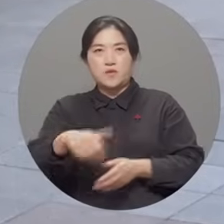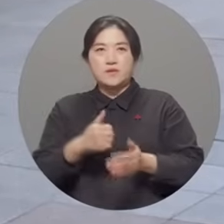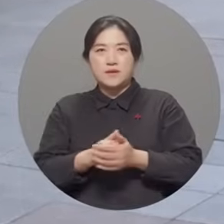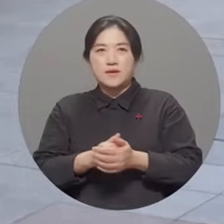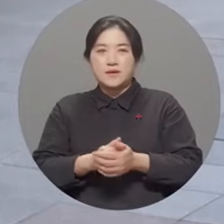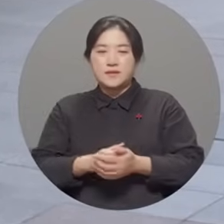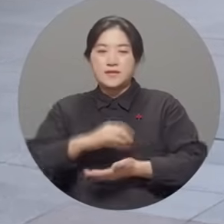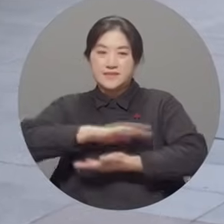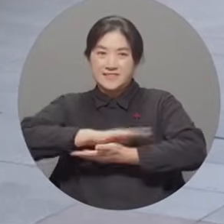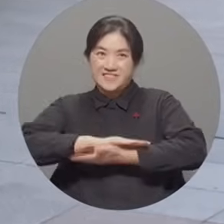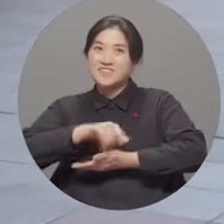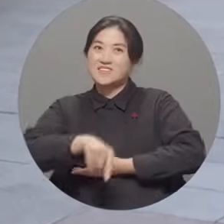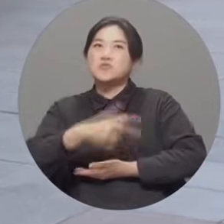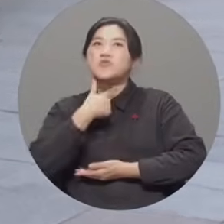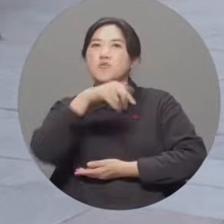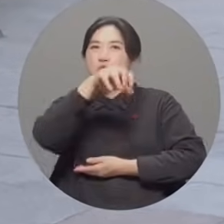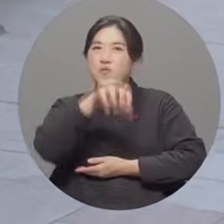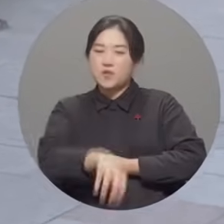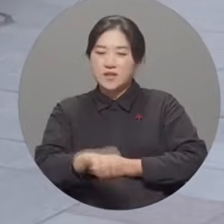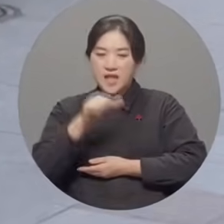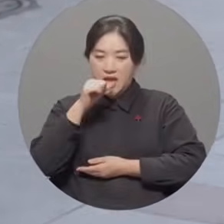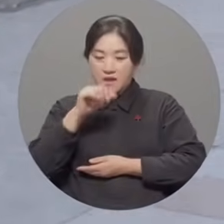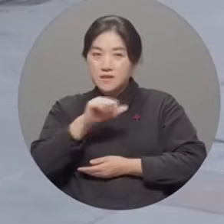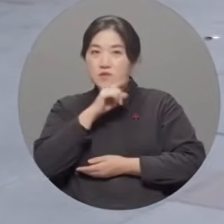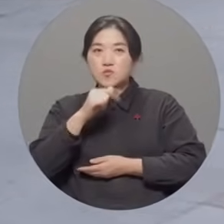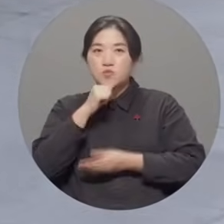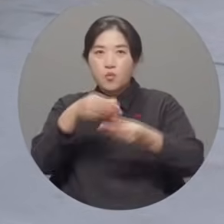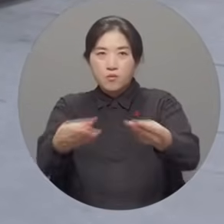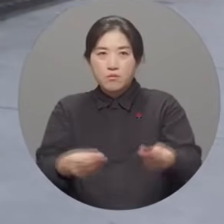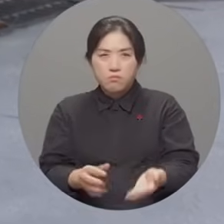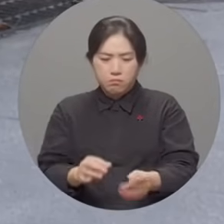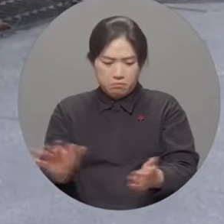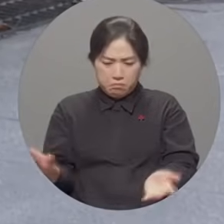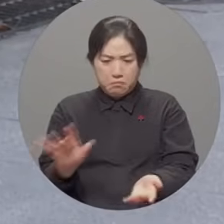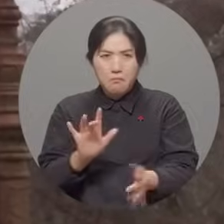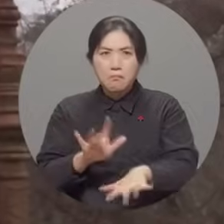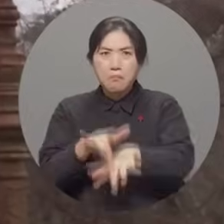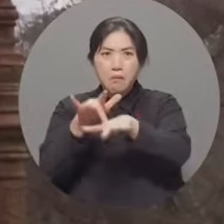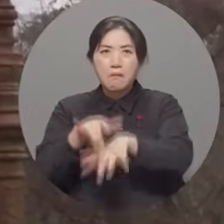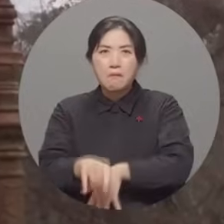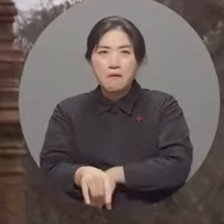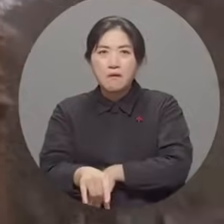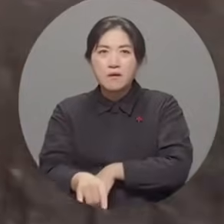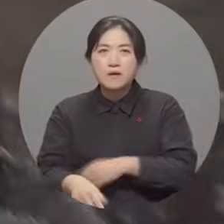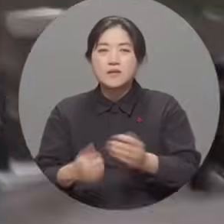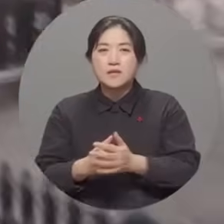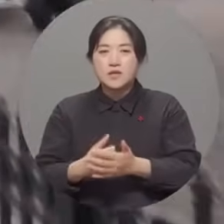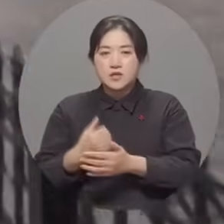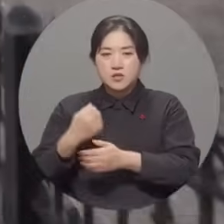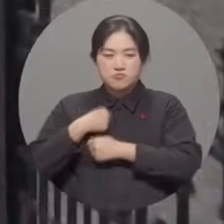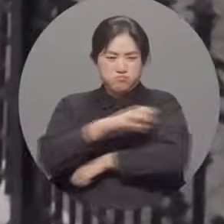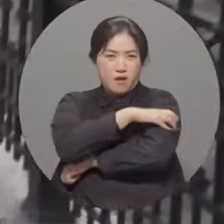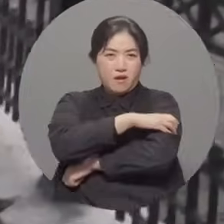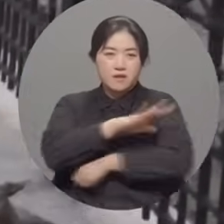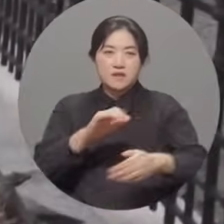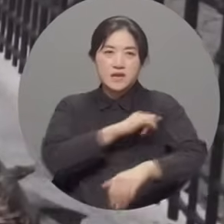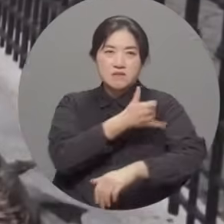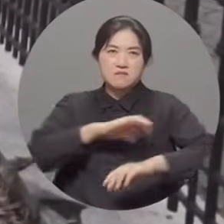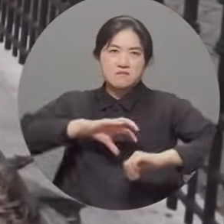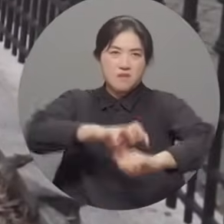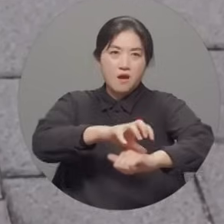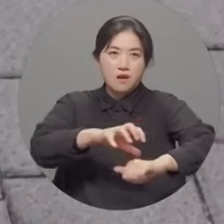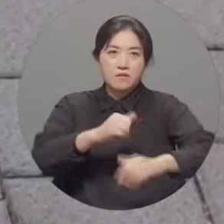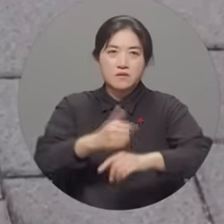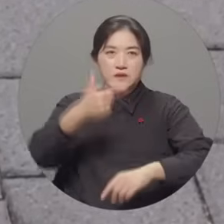발행하던 예터 앞에 설치됐던 동판도 이렇게 감쪽같이 사라졌습니다. 군사정권 시절 인권탄압기관이었던